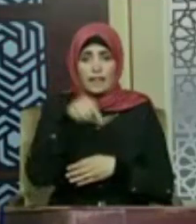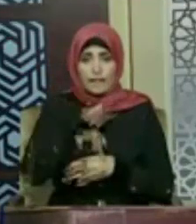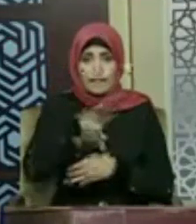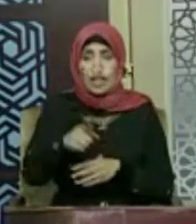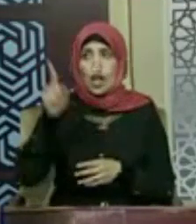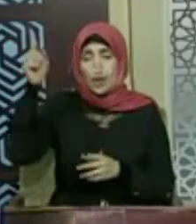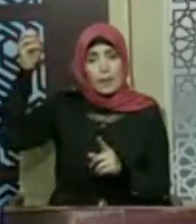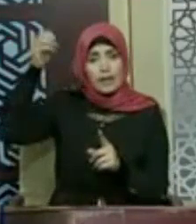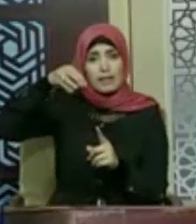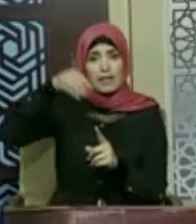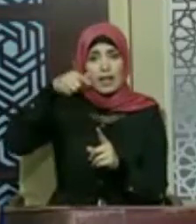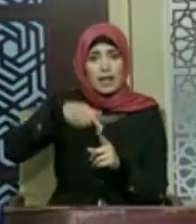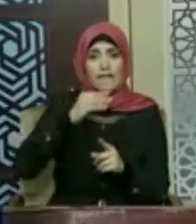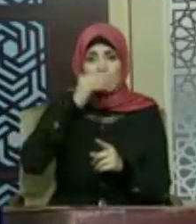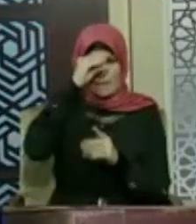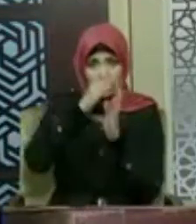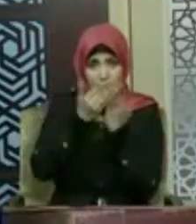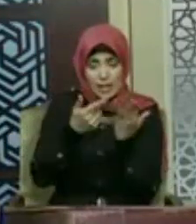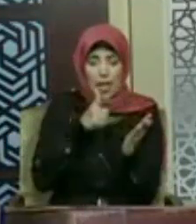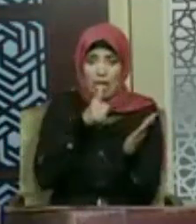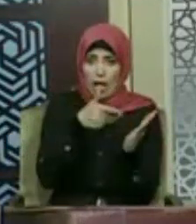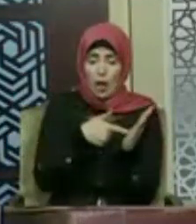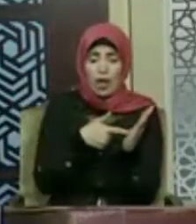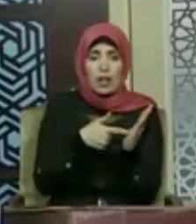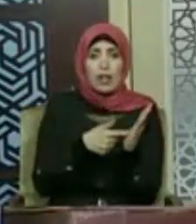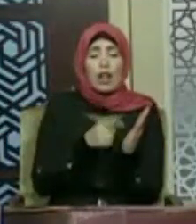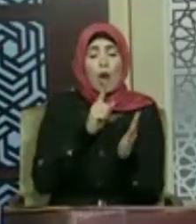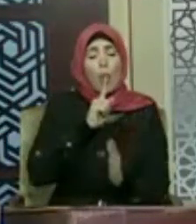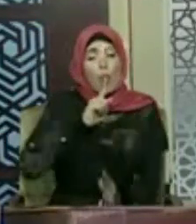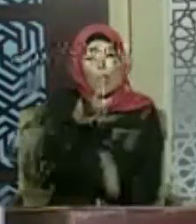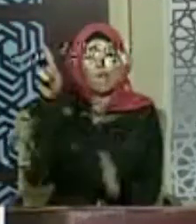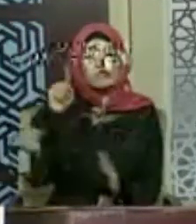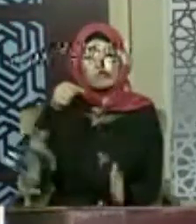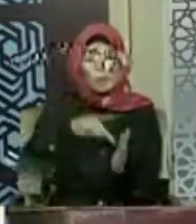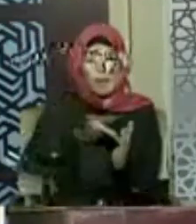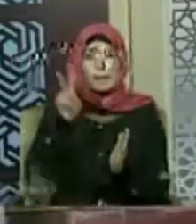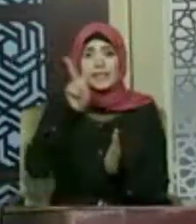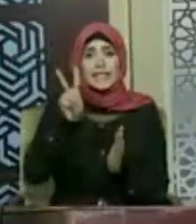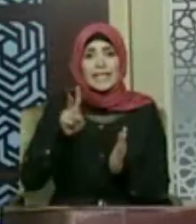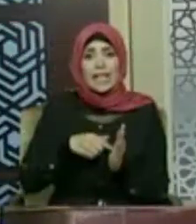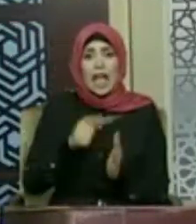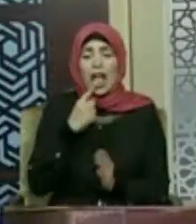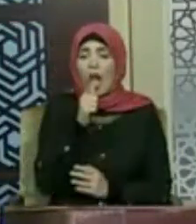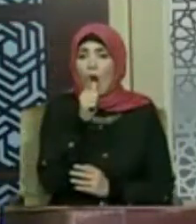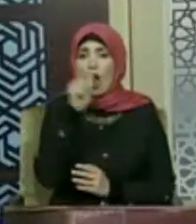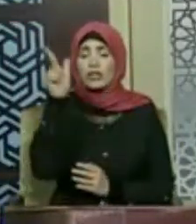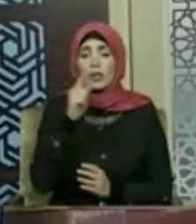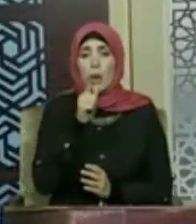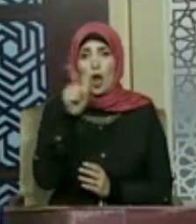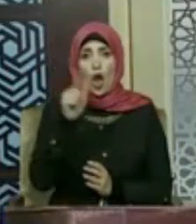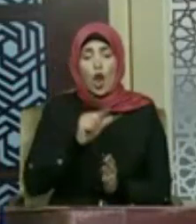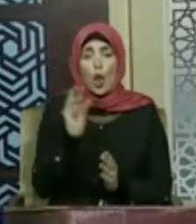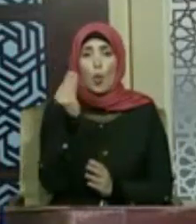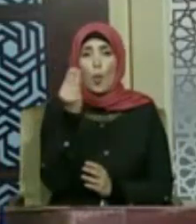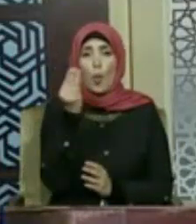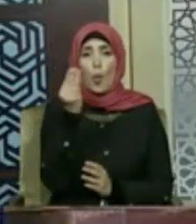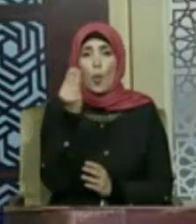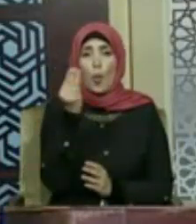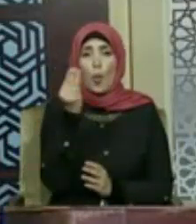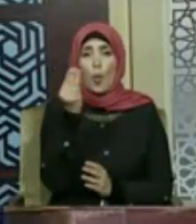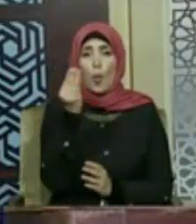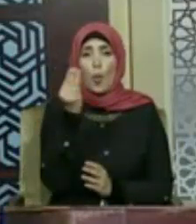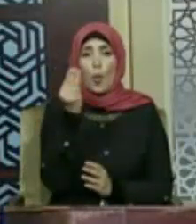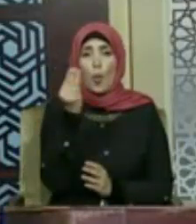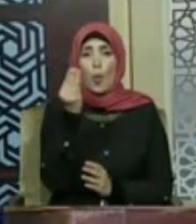كتابه وأقسم بها: والتين والزيتون وطور سينين. وقال